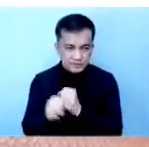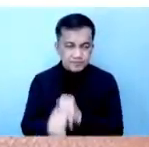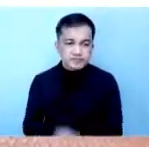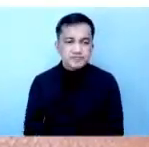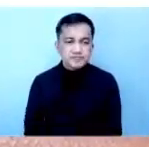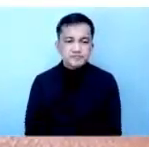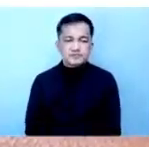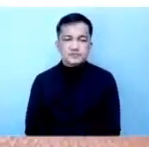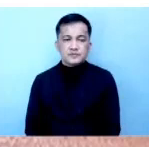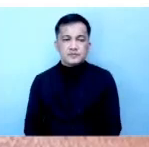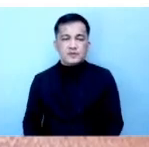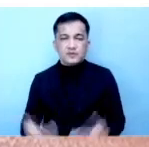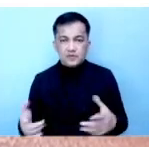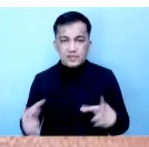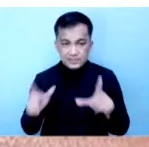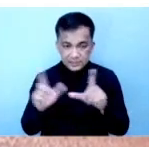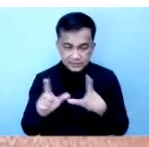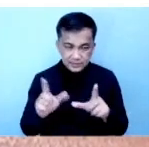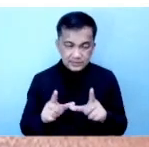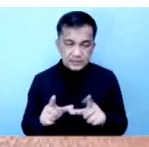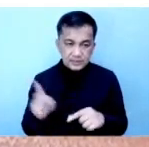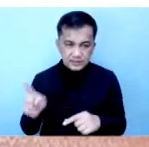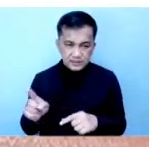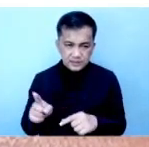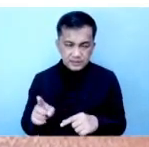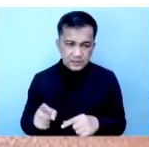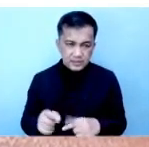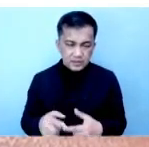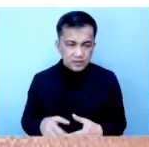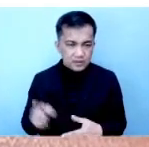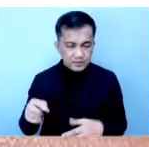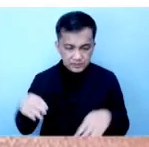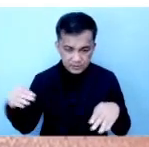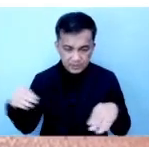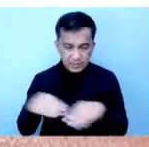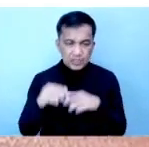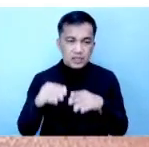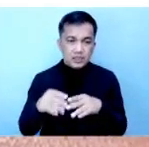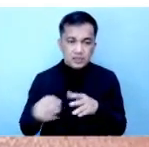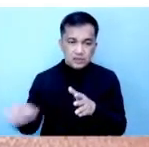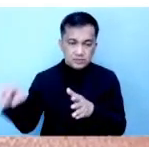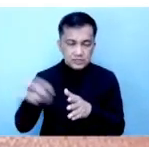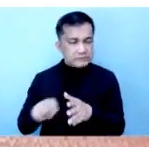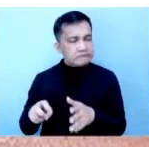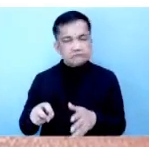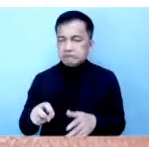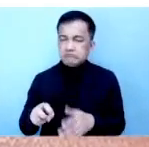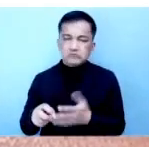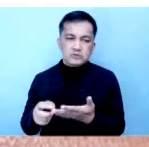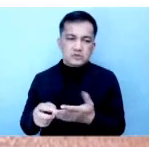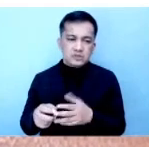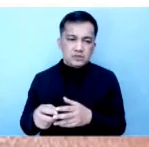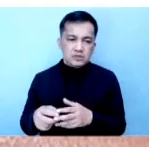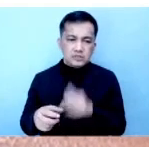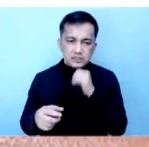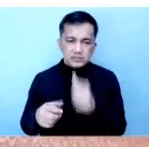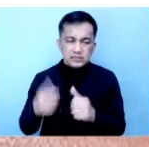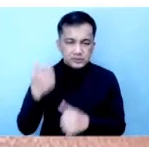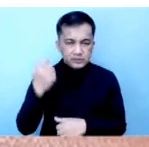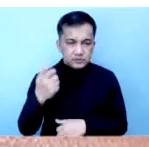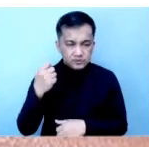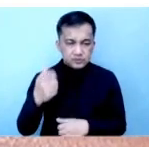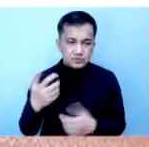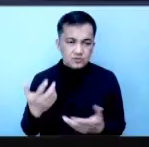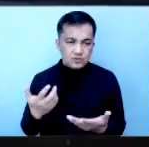wala siyang prangkisa, kung ito ay mababangga, yung nakasakay dito ay talagang hindi ko ito insured, no? Wala